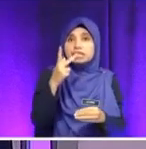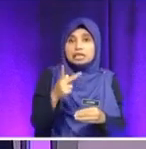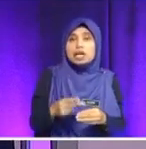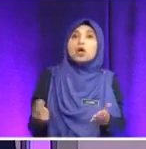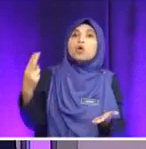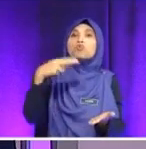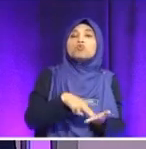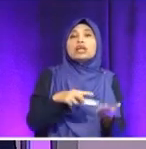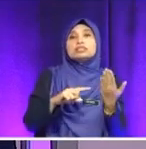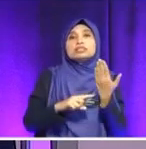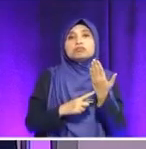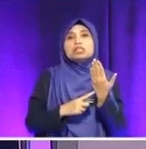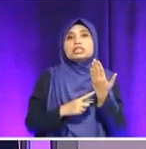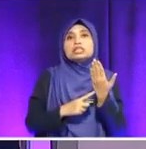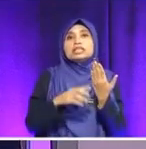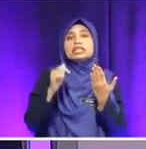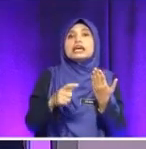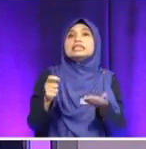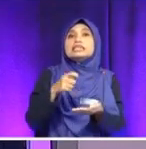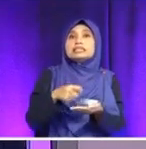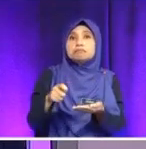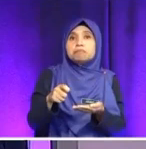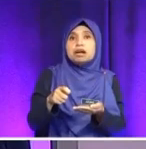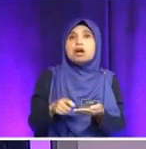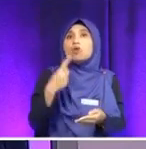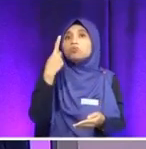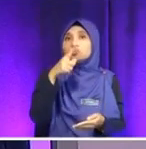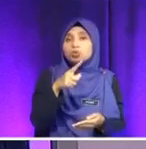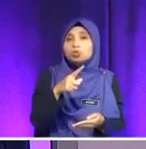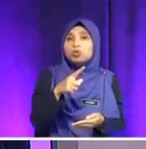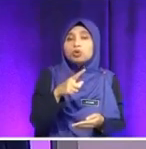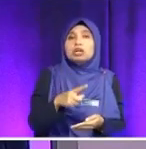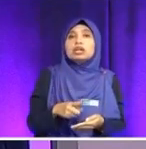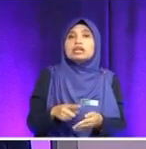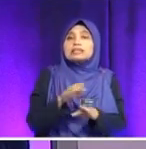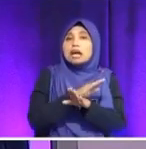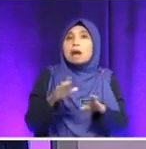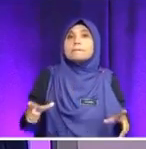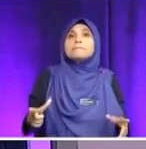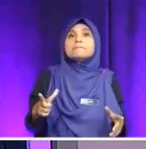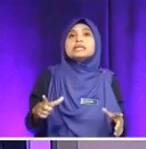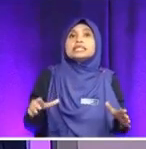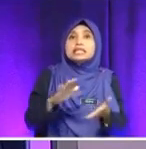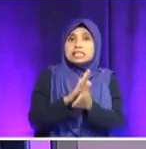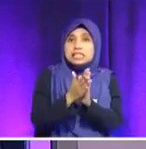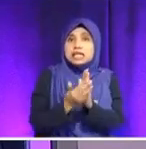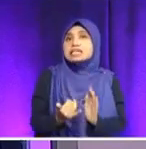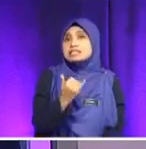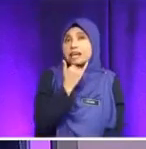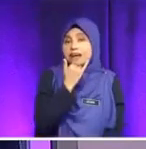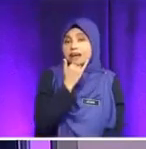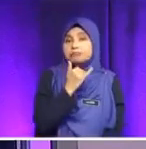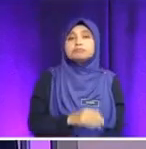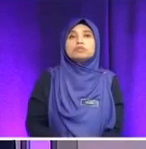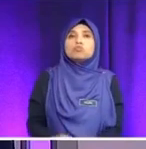semula pesanan yang ditempah oleh pelanggan. Ulang semula. Untuk apa? Supaya tidak berlakunya kesilapan.